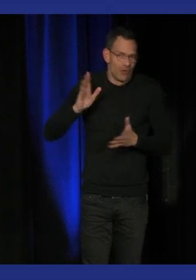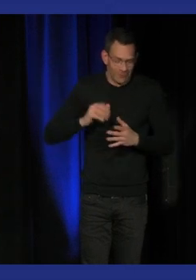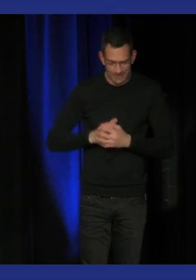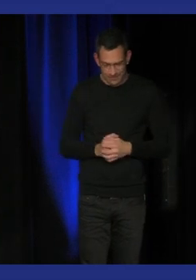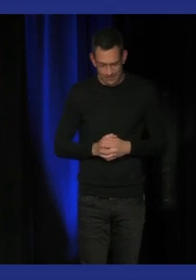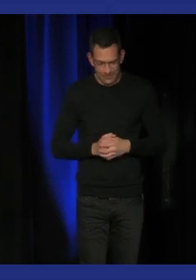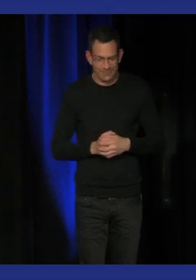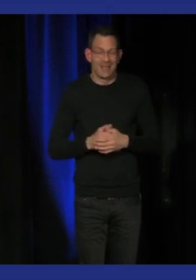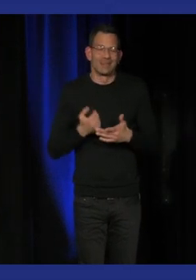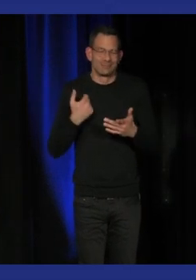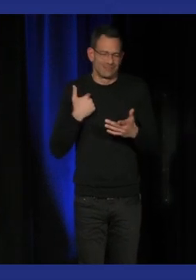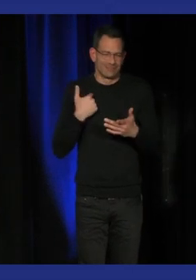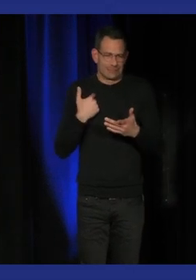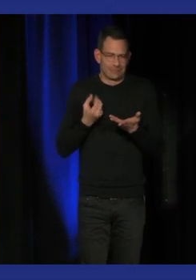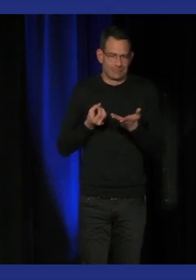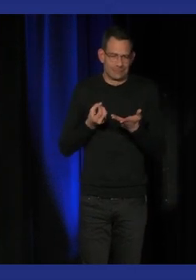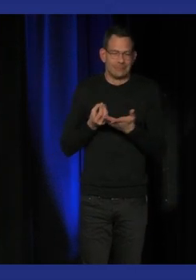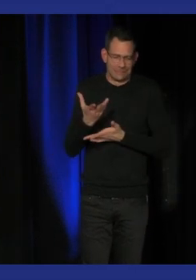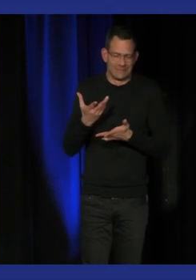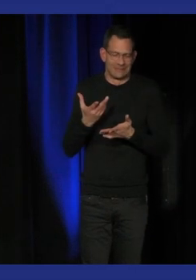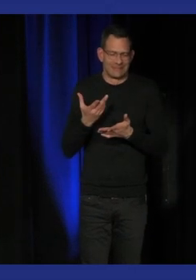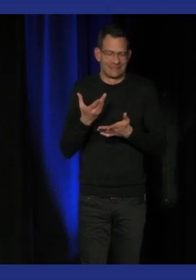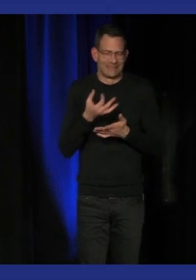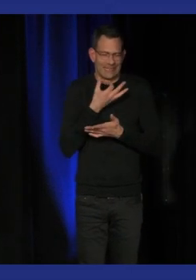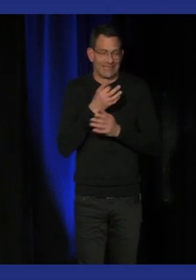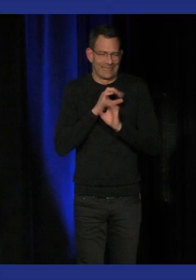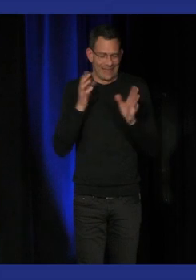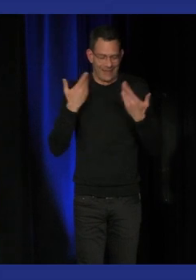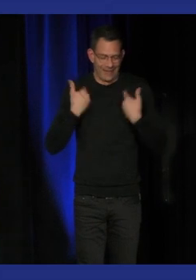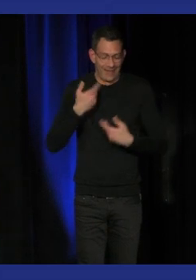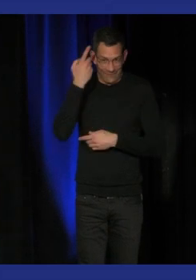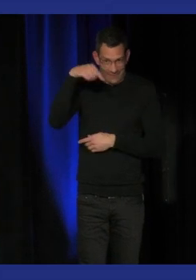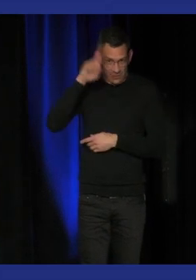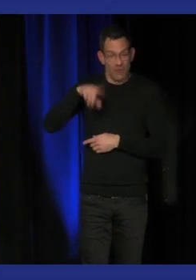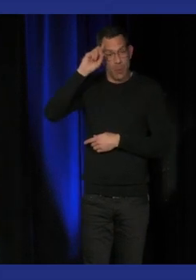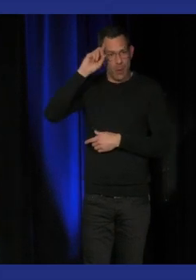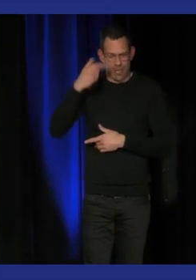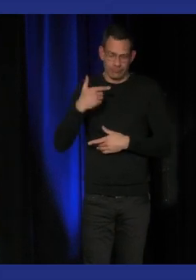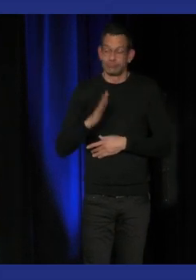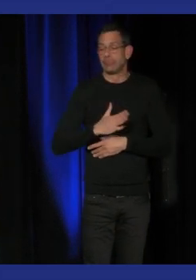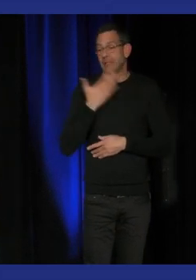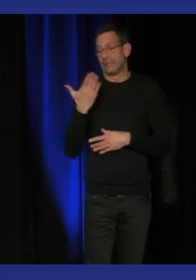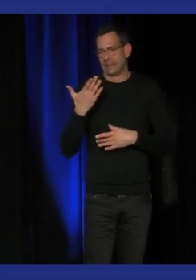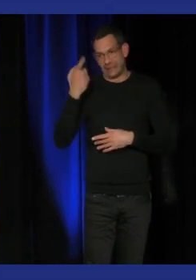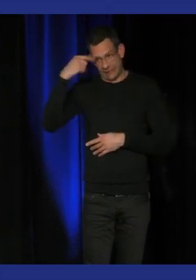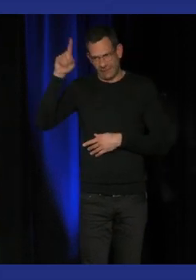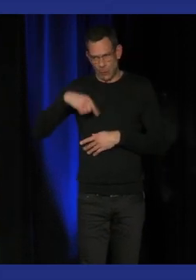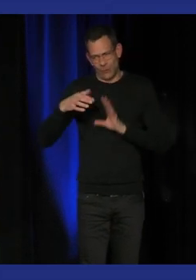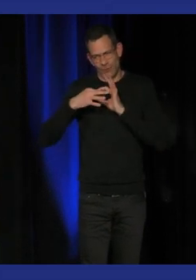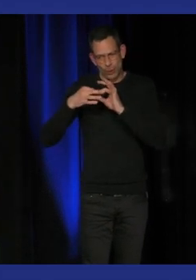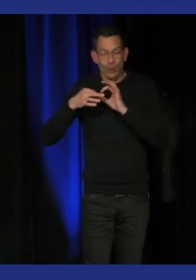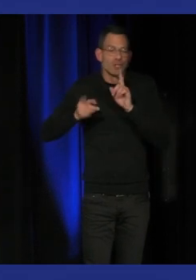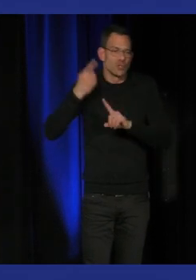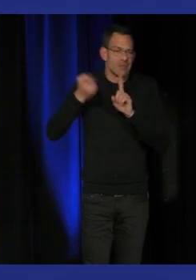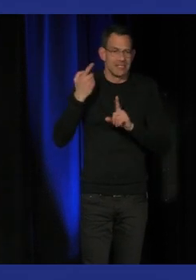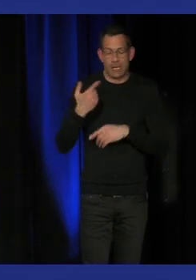Pourquoi j'insiste là-dessus? D'une part parce que, alors, j'ai un rapport à la philosophie un peu particulier, et je m'en suis expliqué dans donc